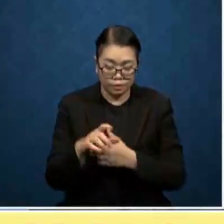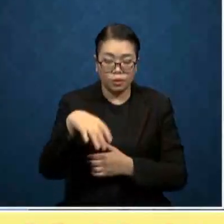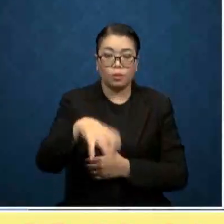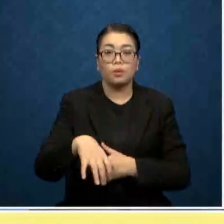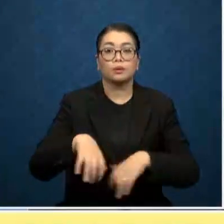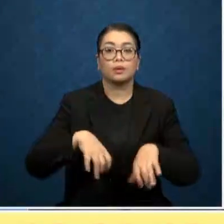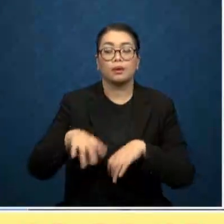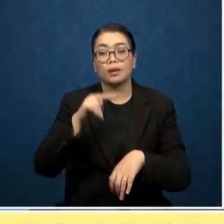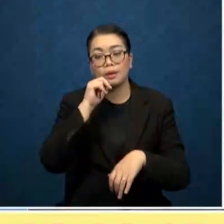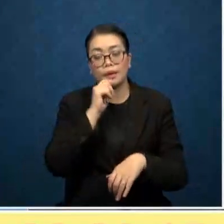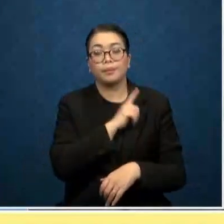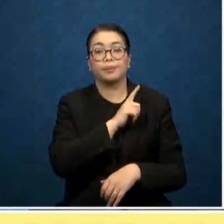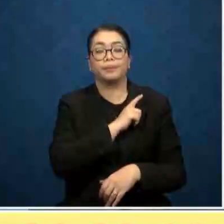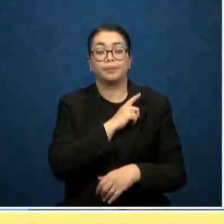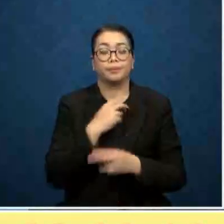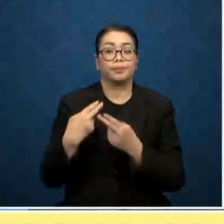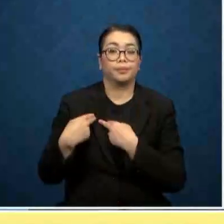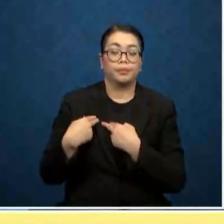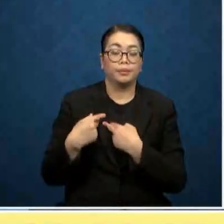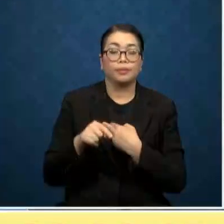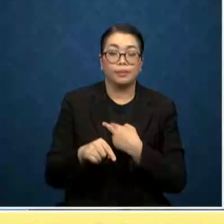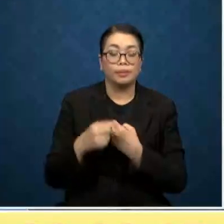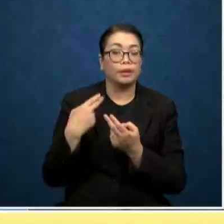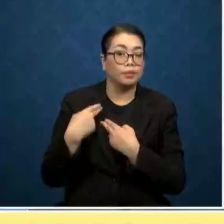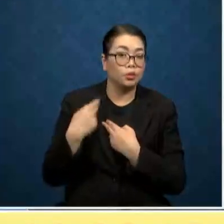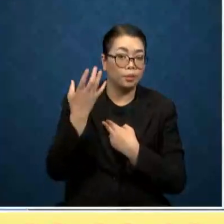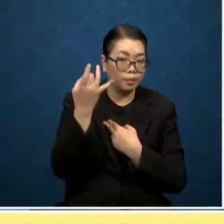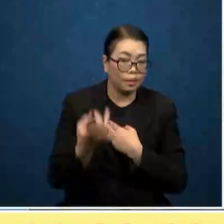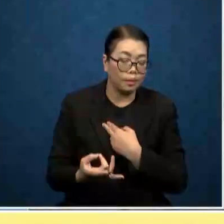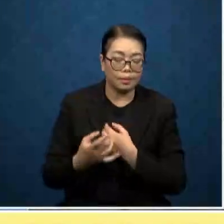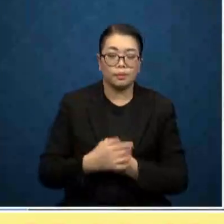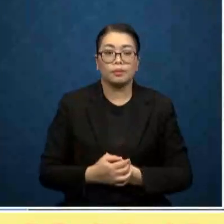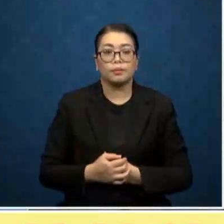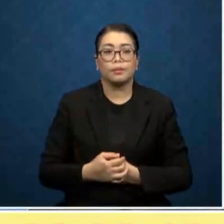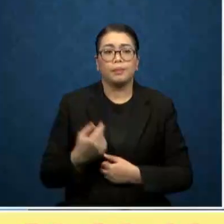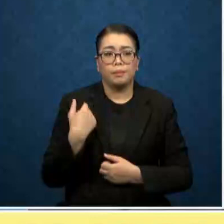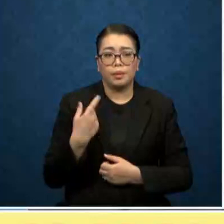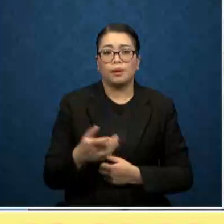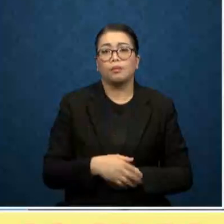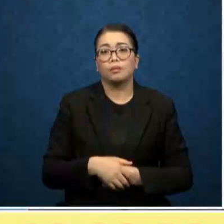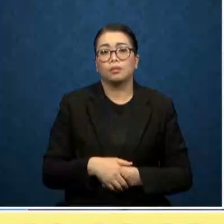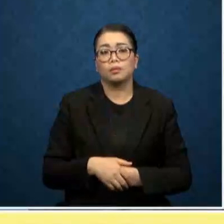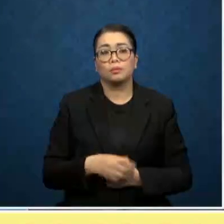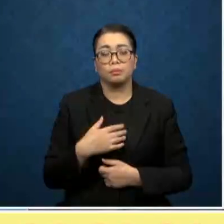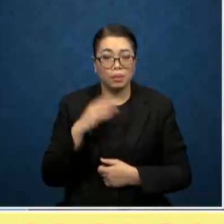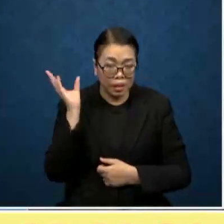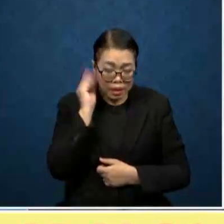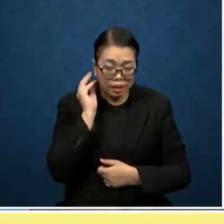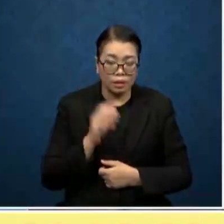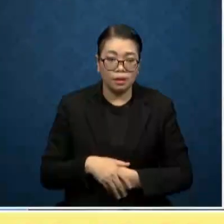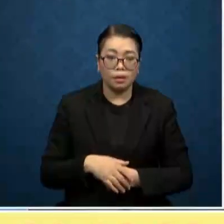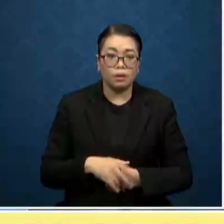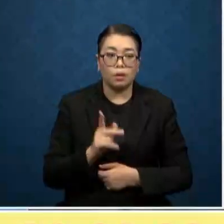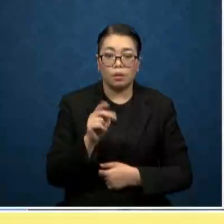เนี่ยจัดการน้ำเสียไม่ใ่จัดการน้ำจัดการน้ำเสียมันมีเหรอผมเพิ่งจะเคยได้ยิน